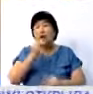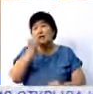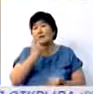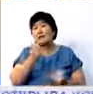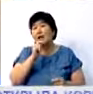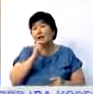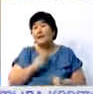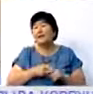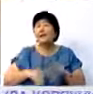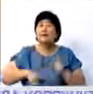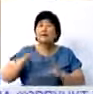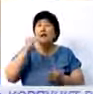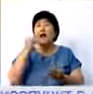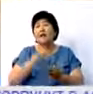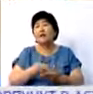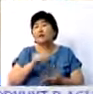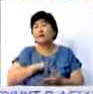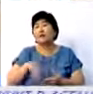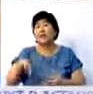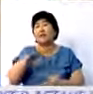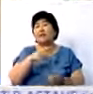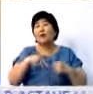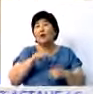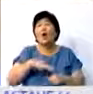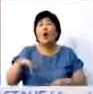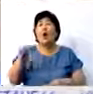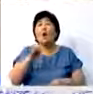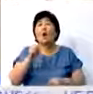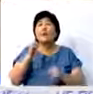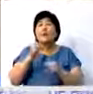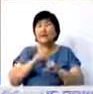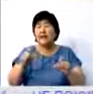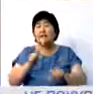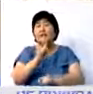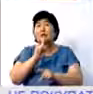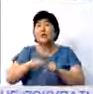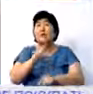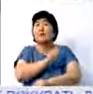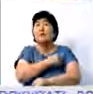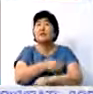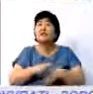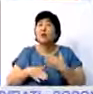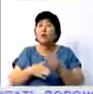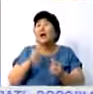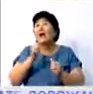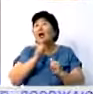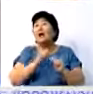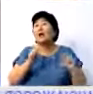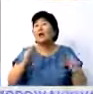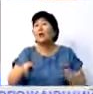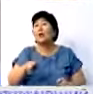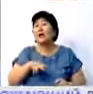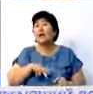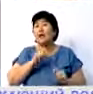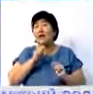награду. Это самая высокая оценка труда всего коллектива областной станции скорой медицинской помощи. Каждый из награжденных знаком «Патриот